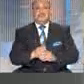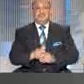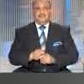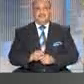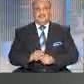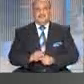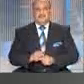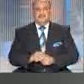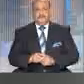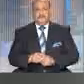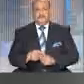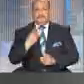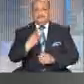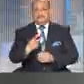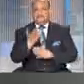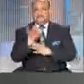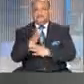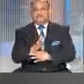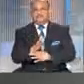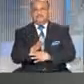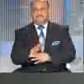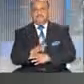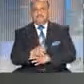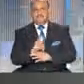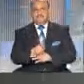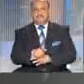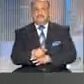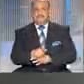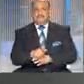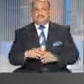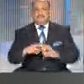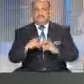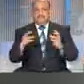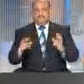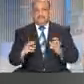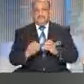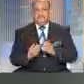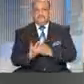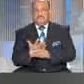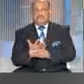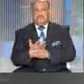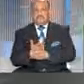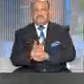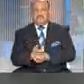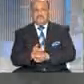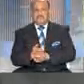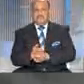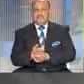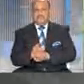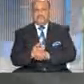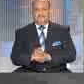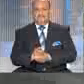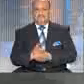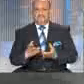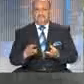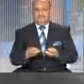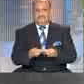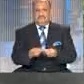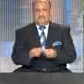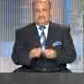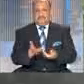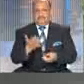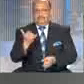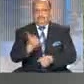علي دمق، فلاح من صفاقس، ظن أنه اختار من البذور أحسنها ومن الأرض أخصبها، ولم يبخل بالماء والجهد والمال،